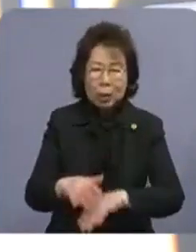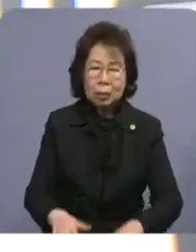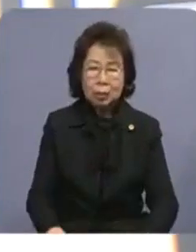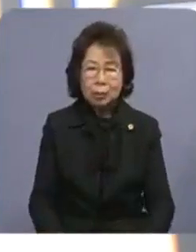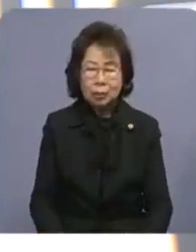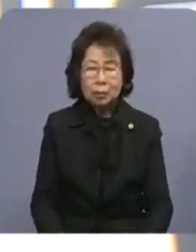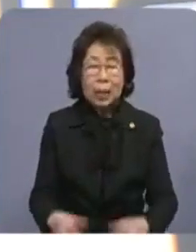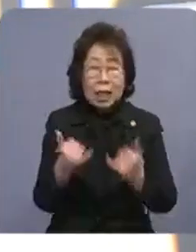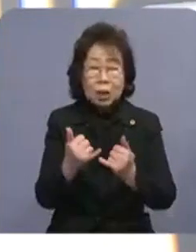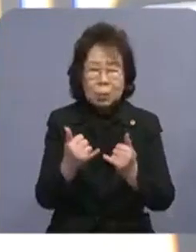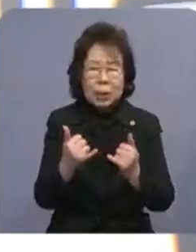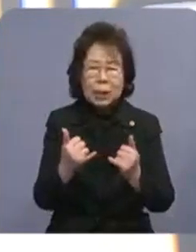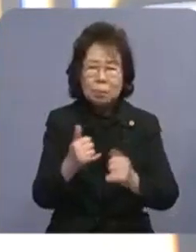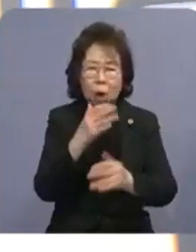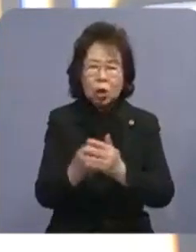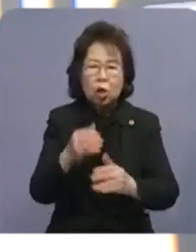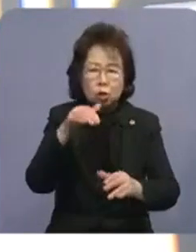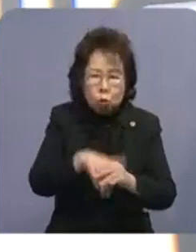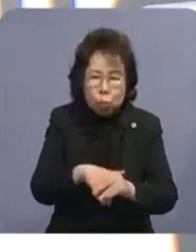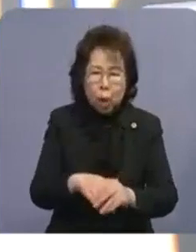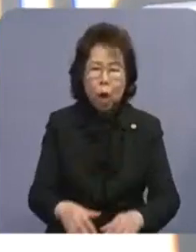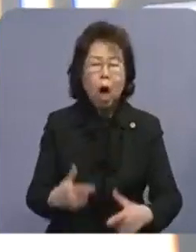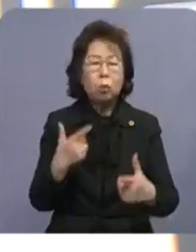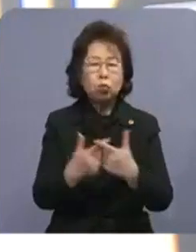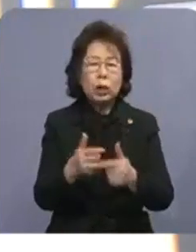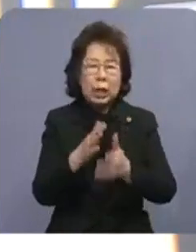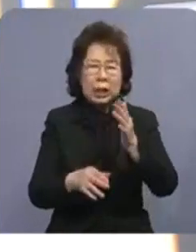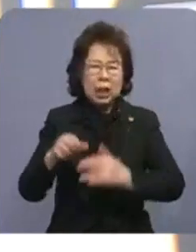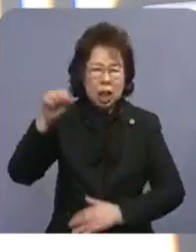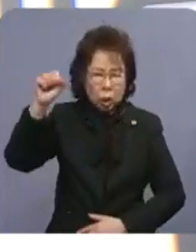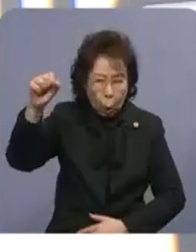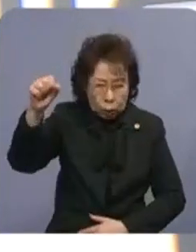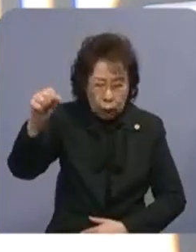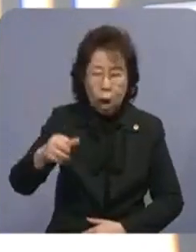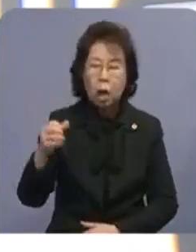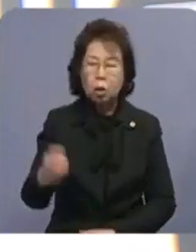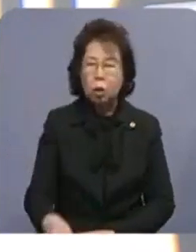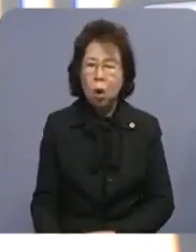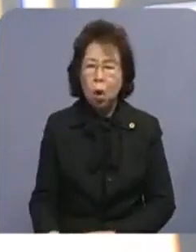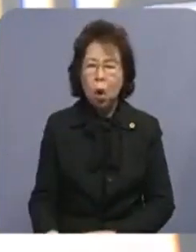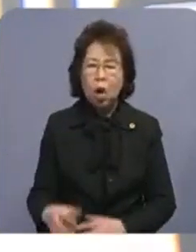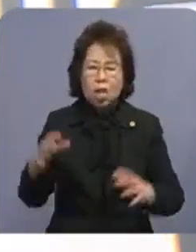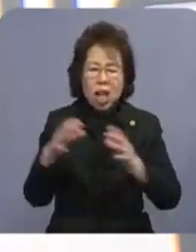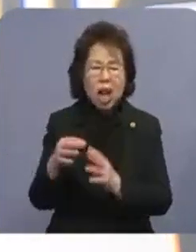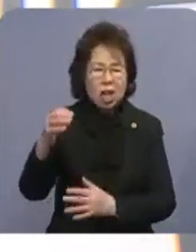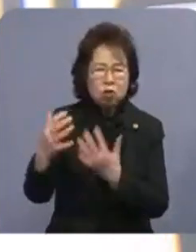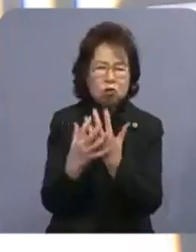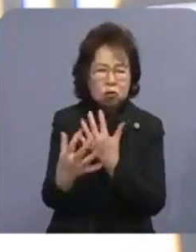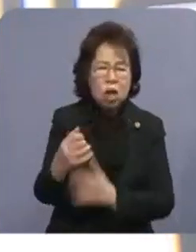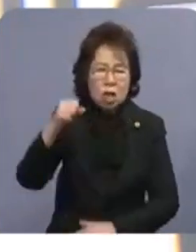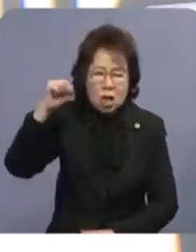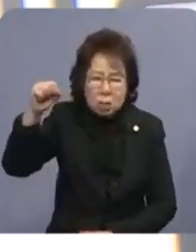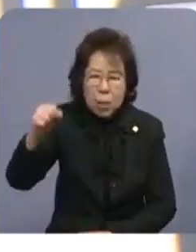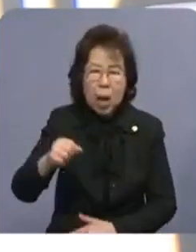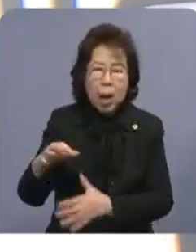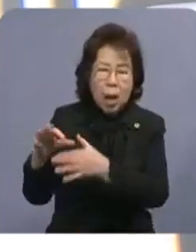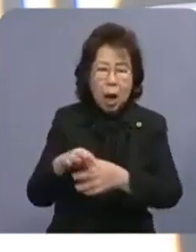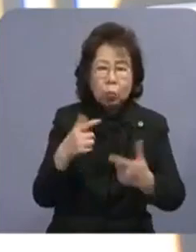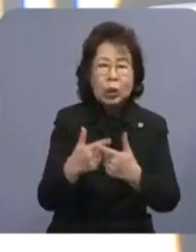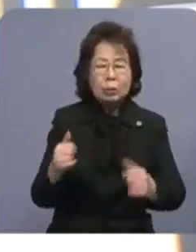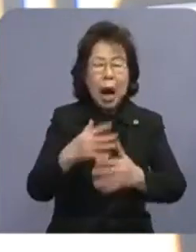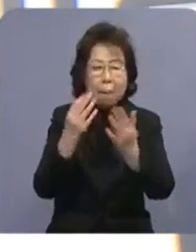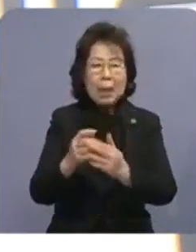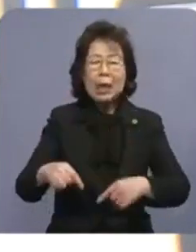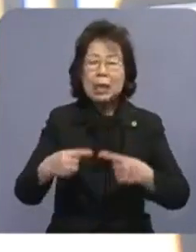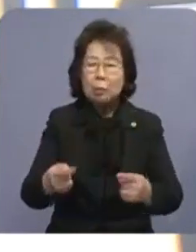주민투표 운동 부산시장 부산시청 농성 대중 집회 등을 전개함으로써 부산시민들이 함께